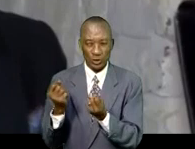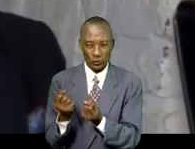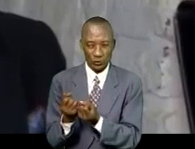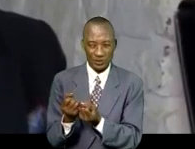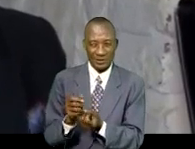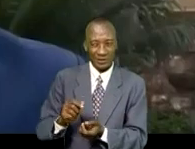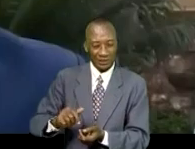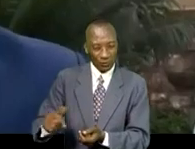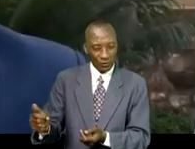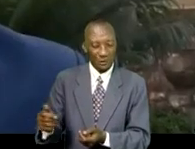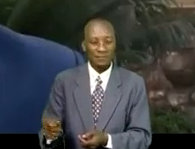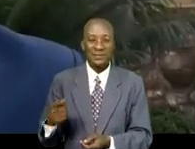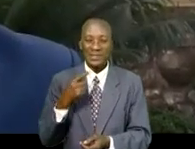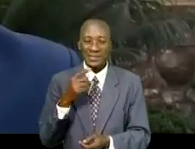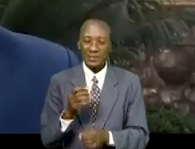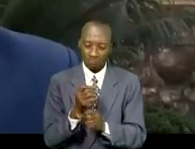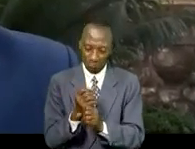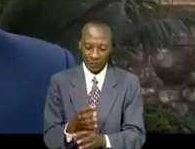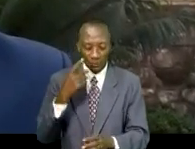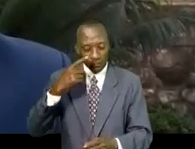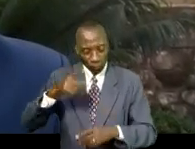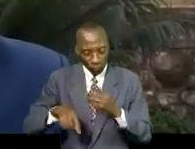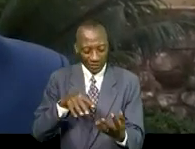fin prêt pour le début des travaux.